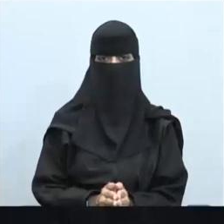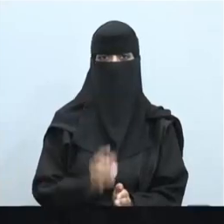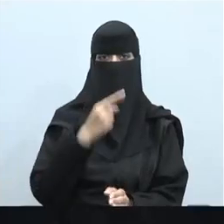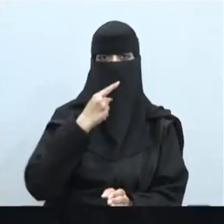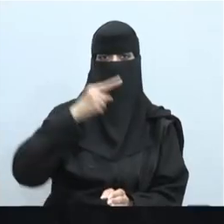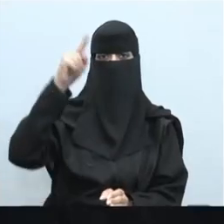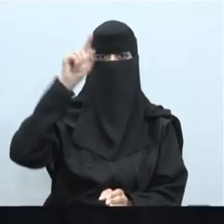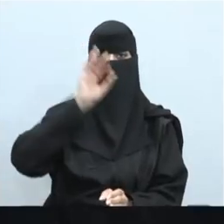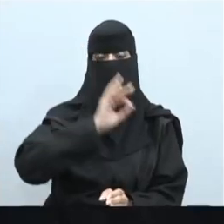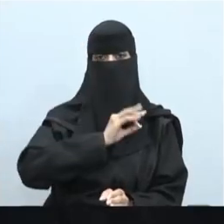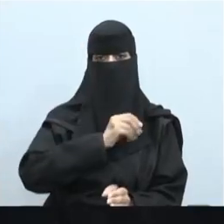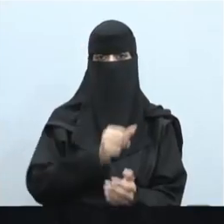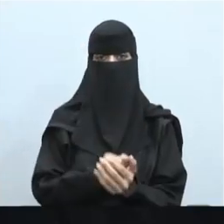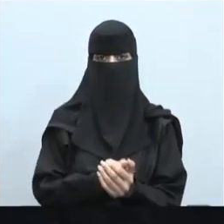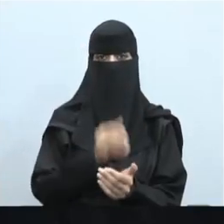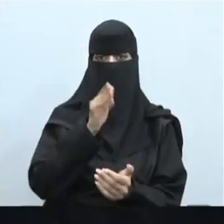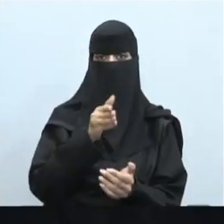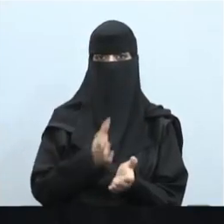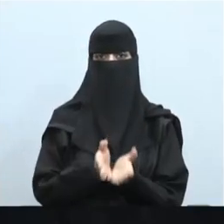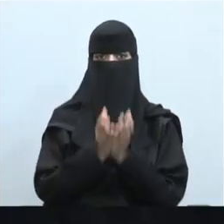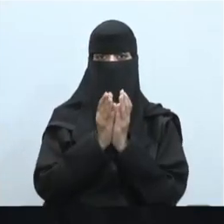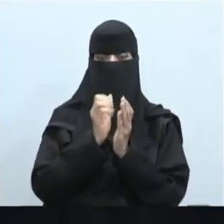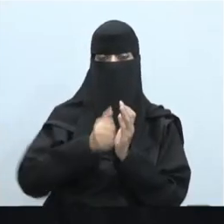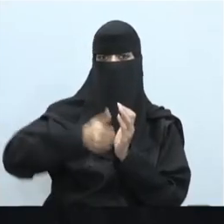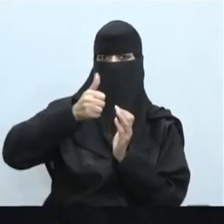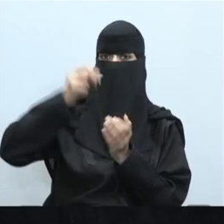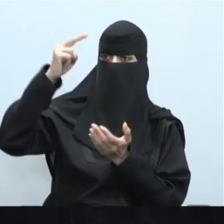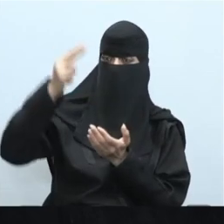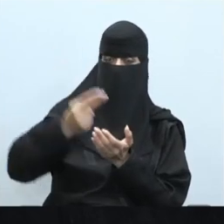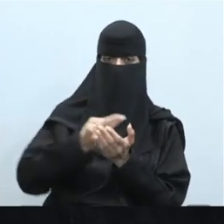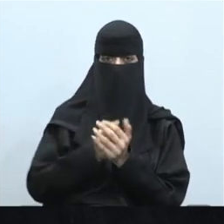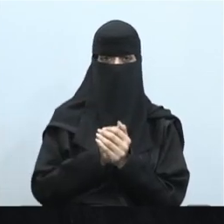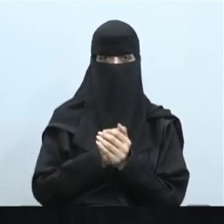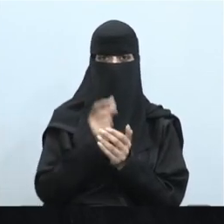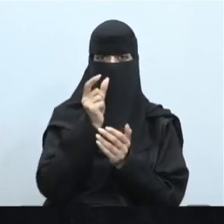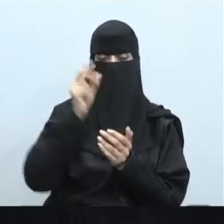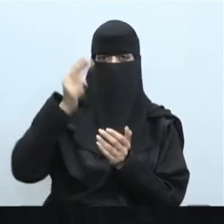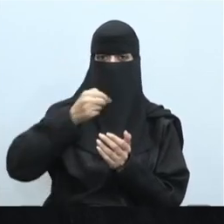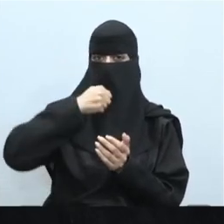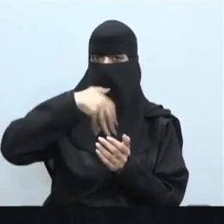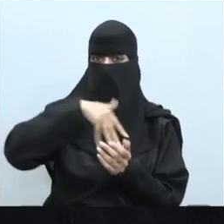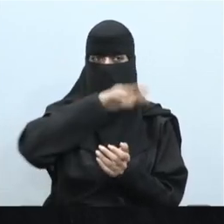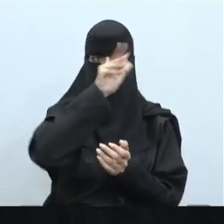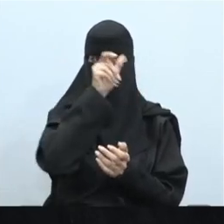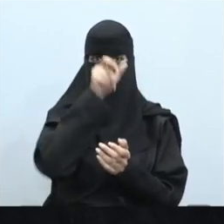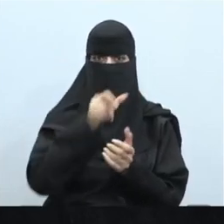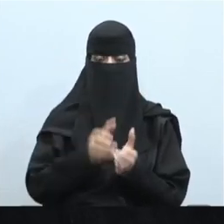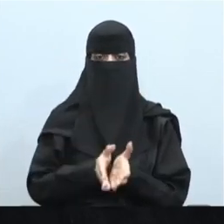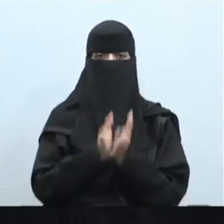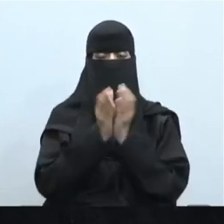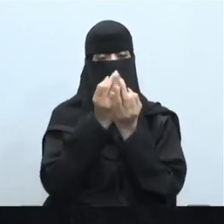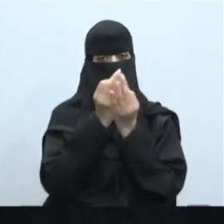بسم الله الرحمن الرحيم والصلاه والسلام على اشرف الانبياء والمرسلين نبينا محمد وعلى اله